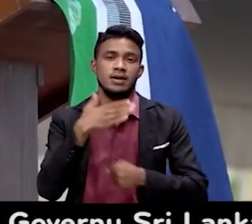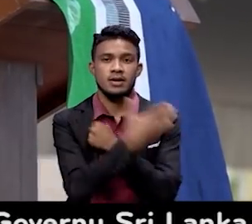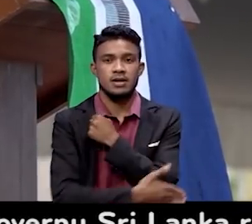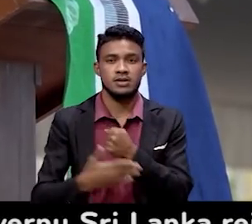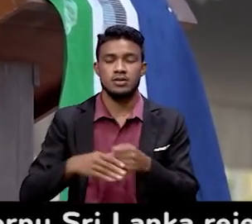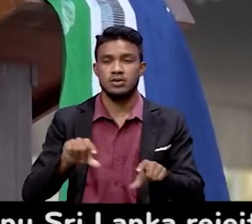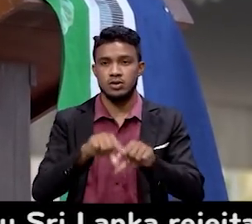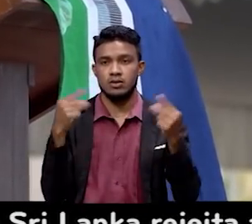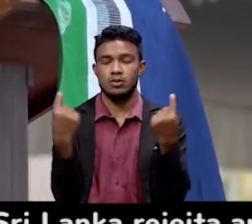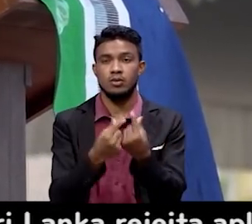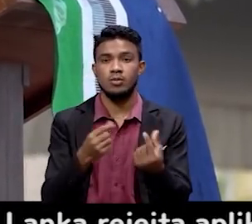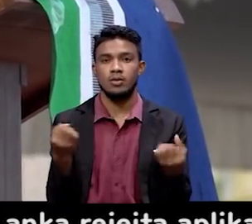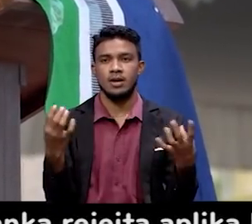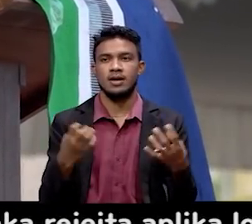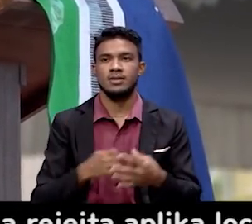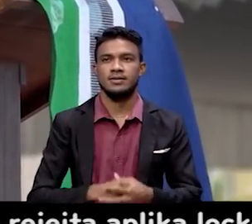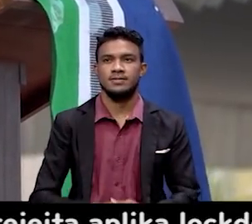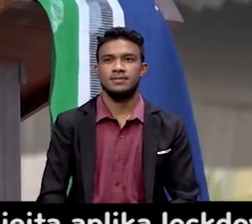oin-oin.